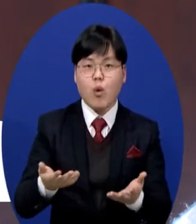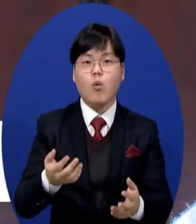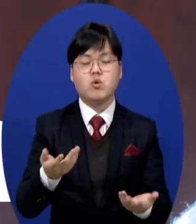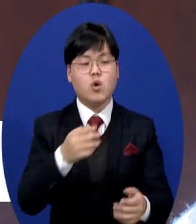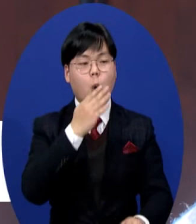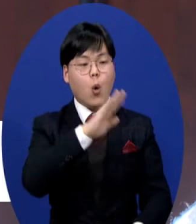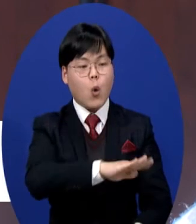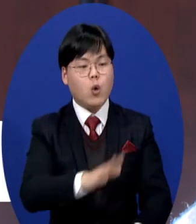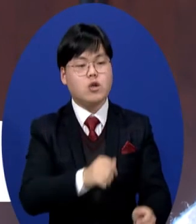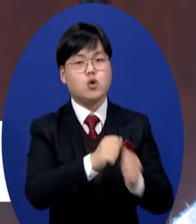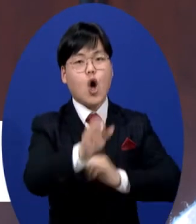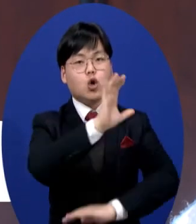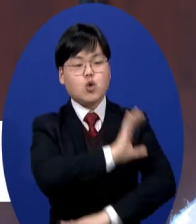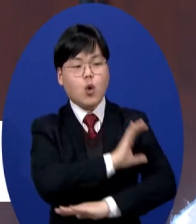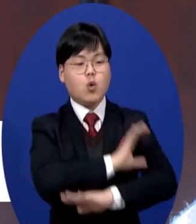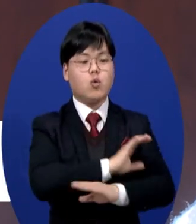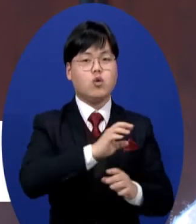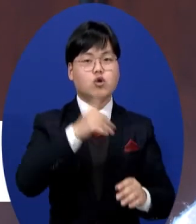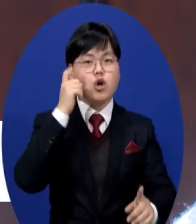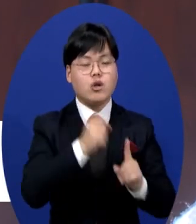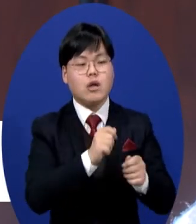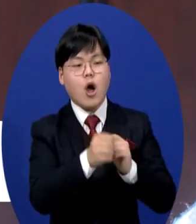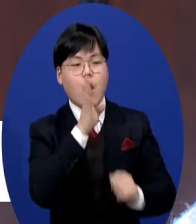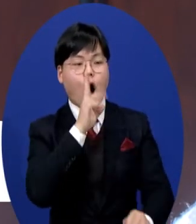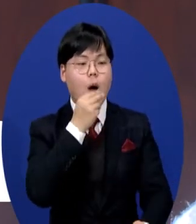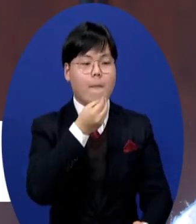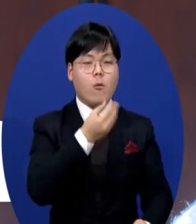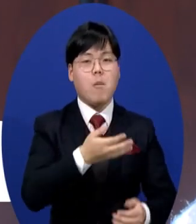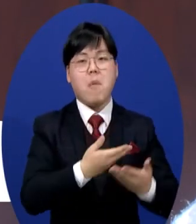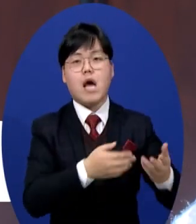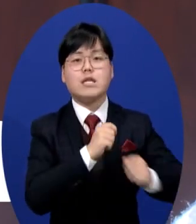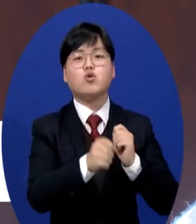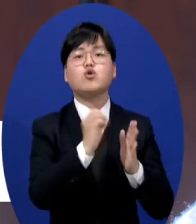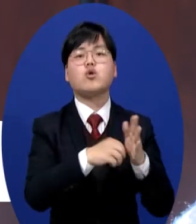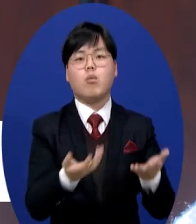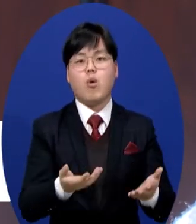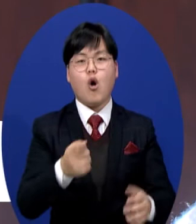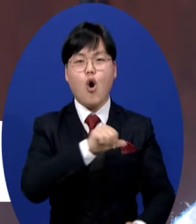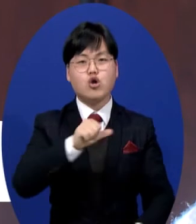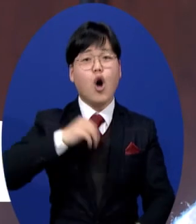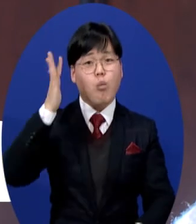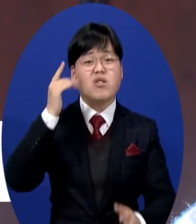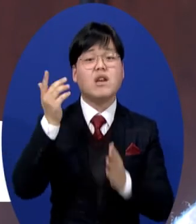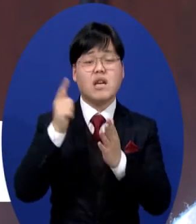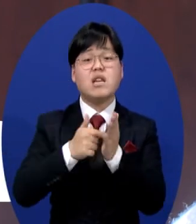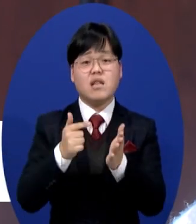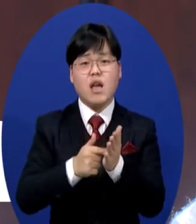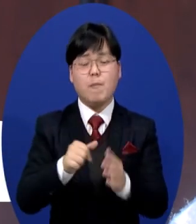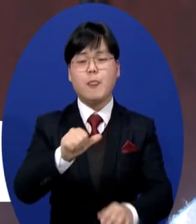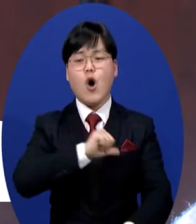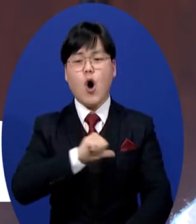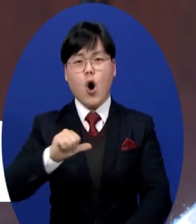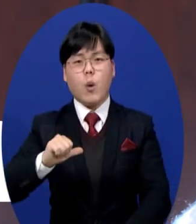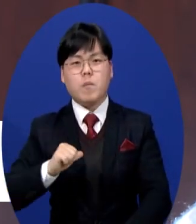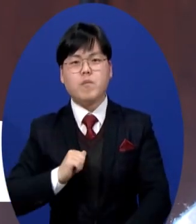хүүхэдтэй сургууль соёлд нь одоо зарцуулах хэвтэй юм уу хоолунд нь зарцуулах хэвтэй юм уу гэдэг нь бас бодож үзэх хэвтэй юм байна. Энэ чинь өөрөө иргэд бас тийм